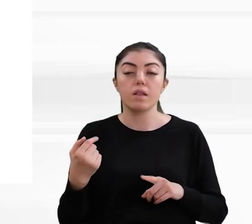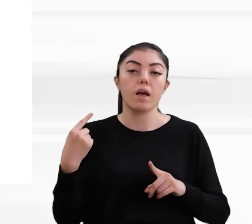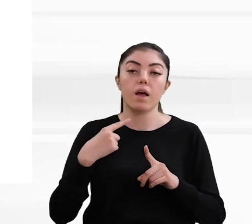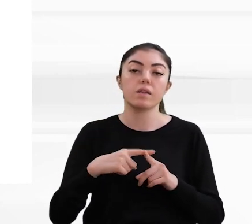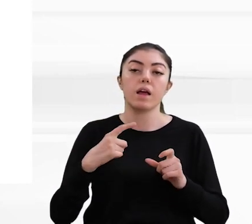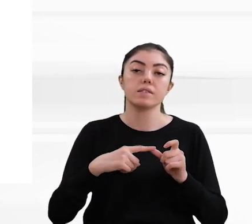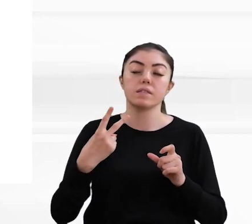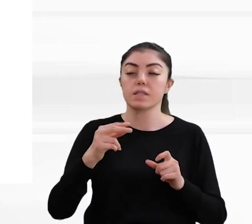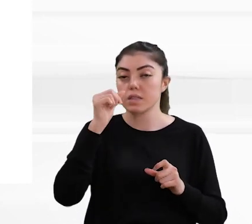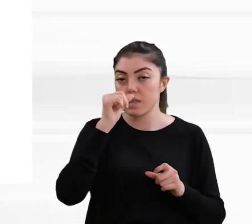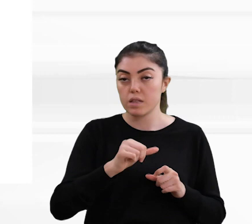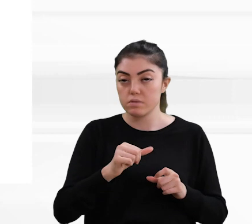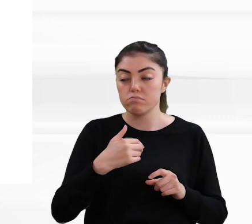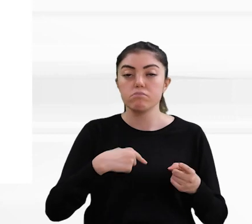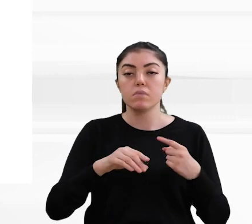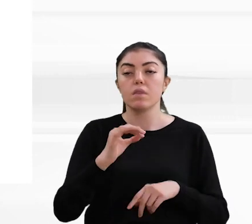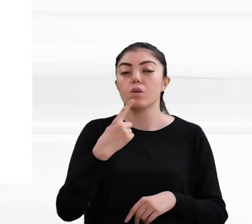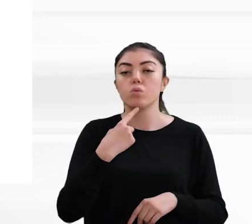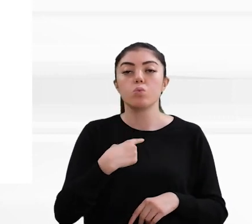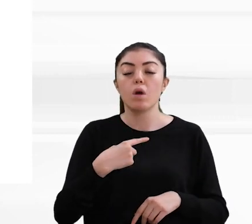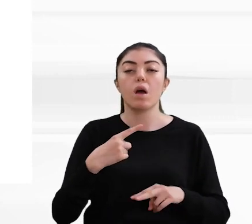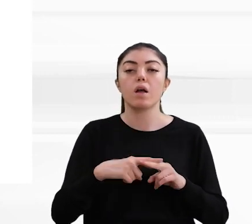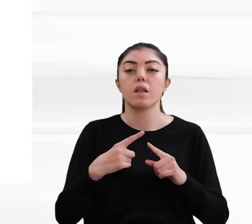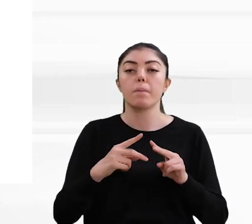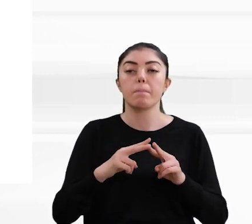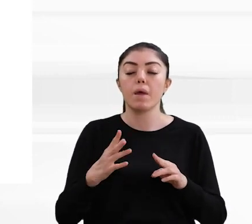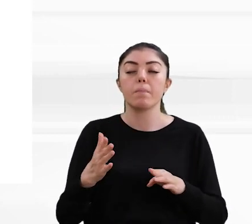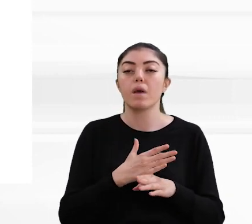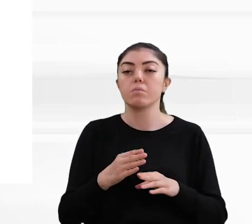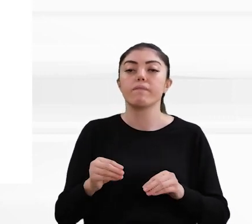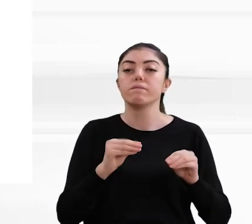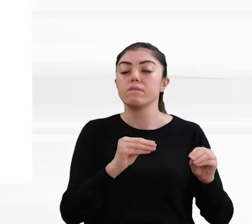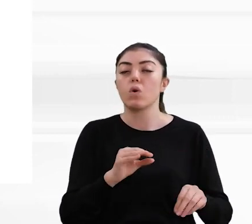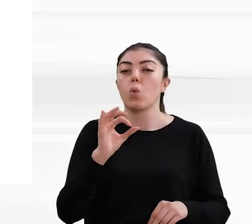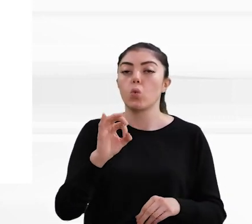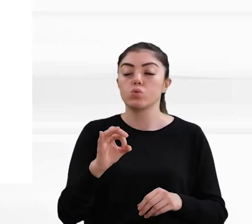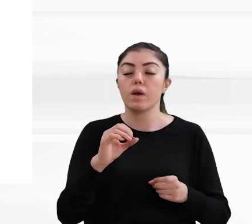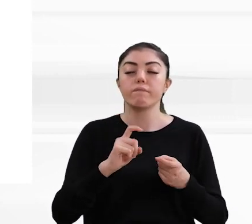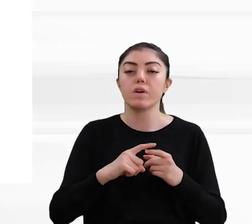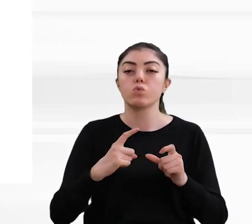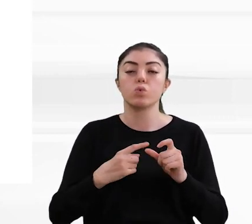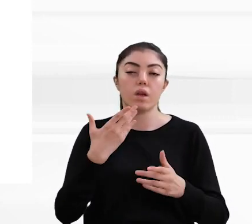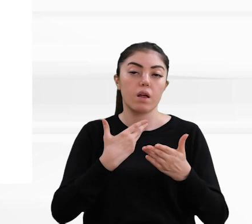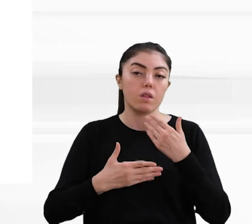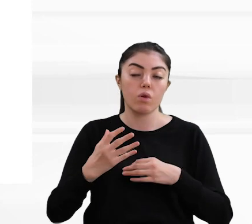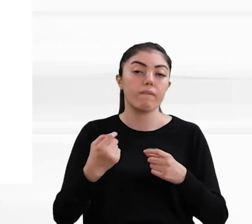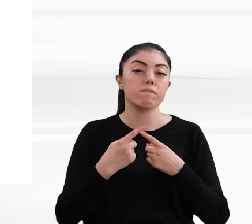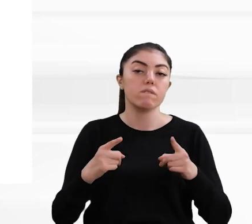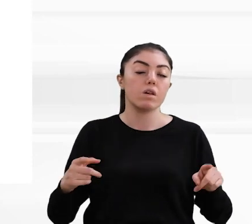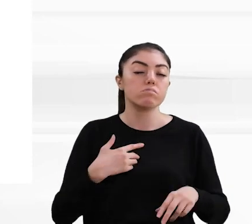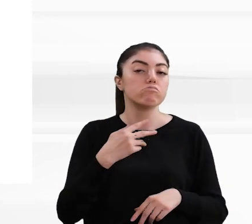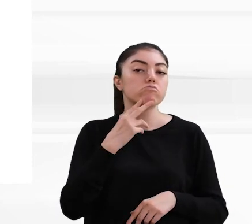artık eski gaz oluşturduğu bize zaten ne söyledi atmosfer verdikleri ürün yani oksijende küçükten bahsediyor